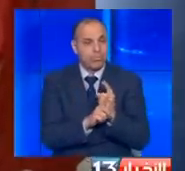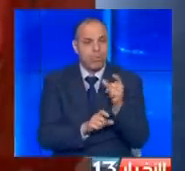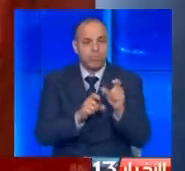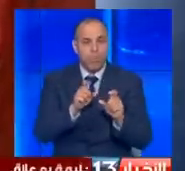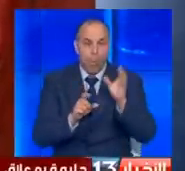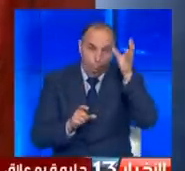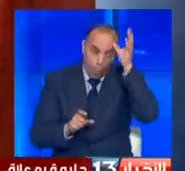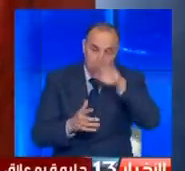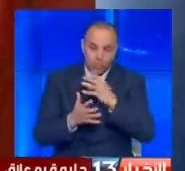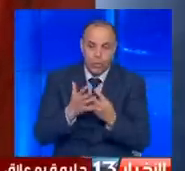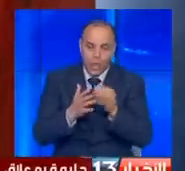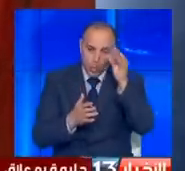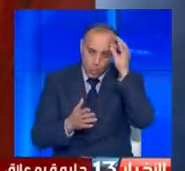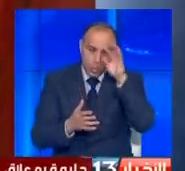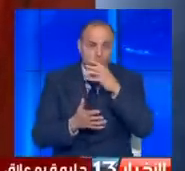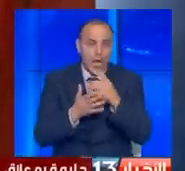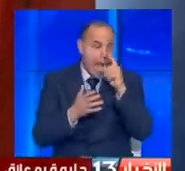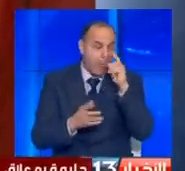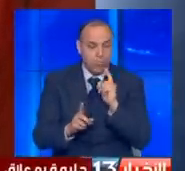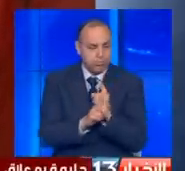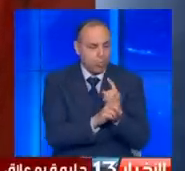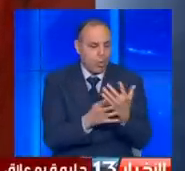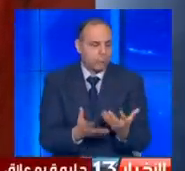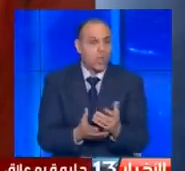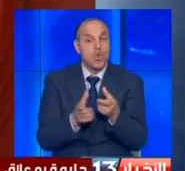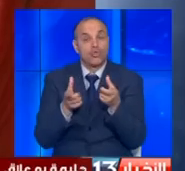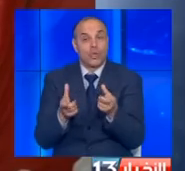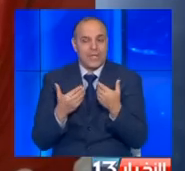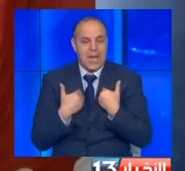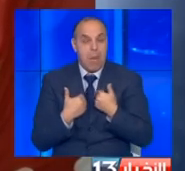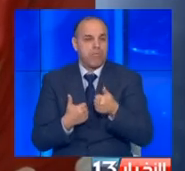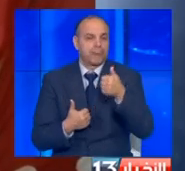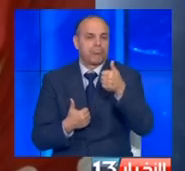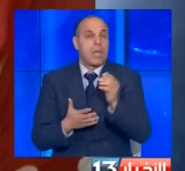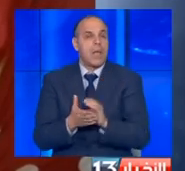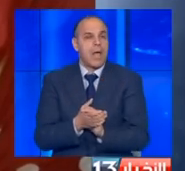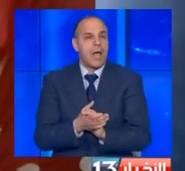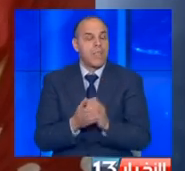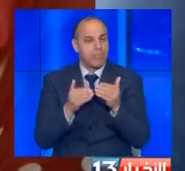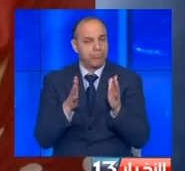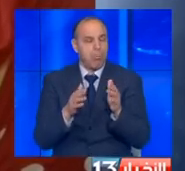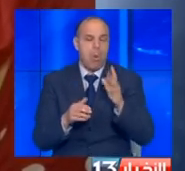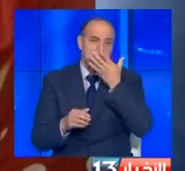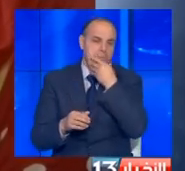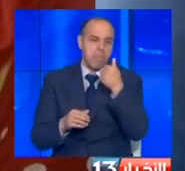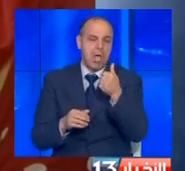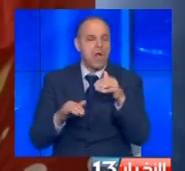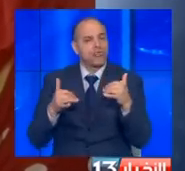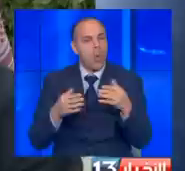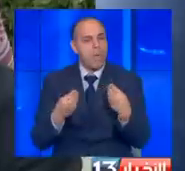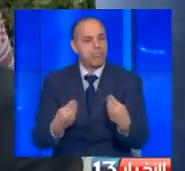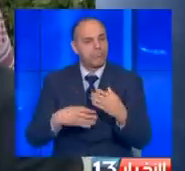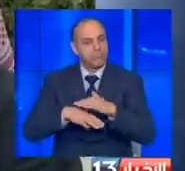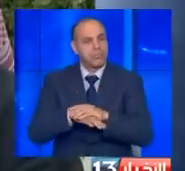خلال الشعراء تونس الشعر العرب ايضا كانت فرصه طيبه جدا وكان الافتتاح رائعا في اجواء حميميه